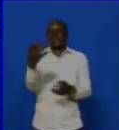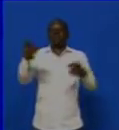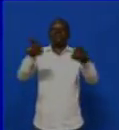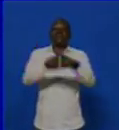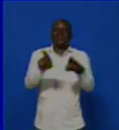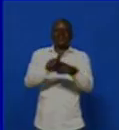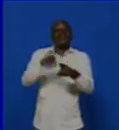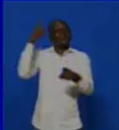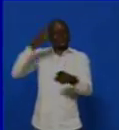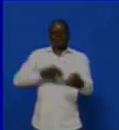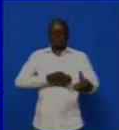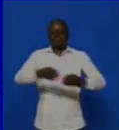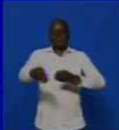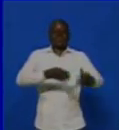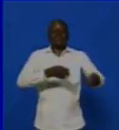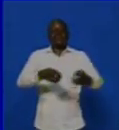des échanges.